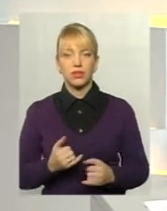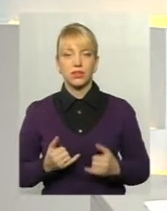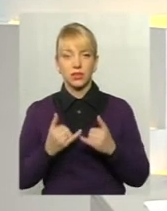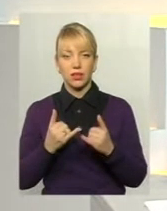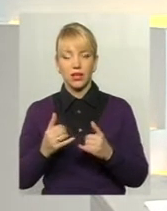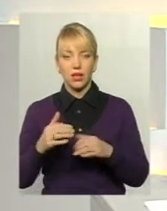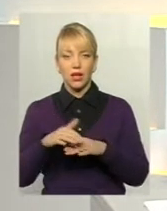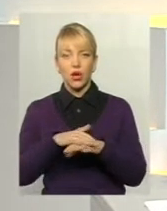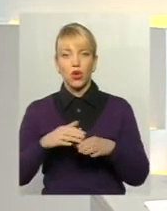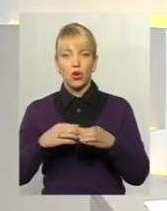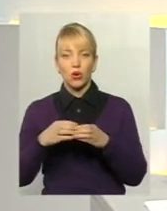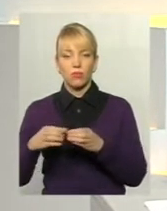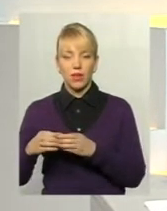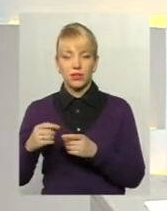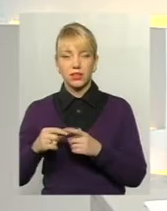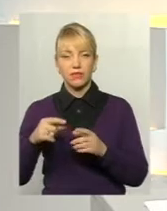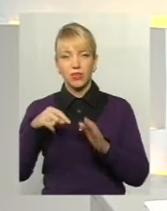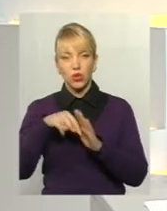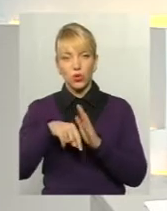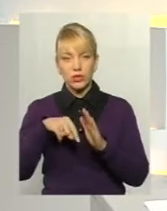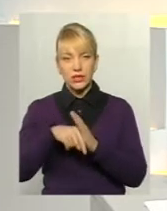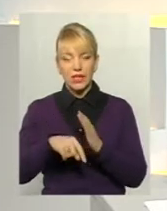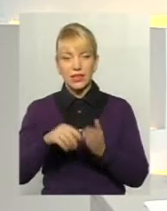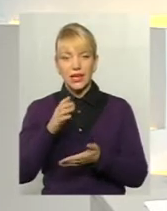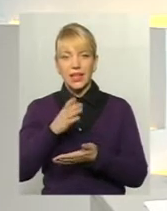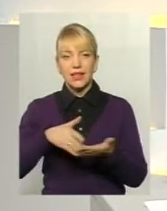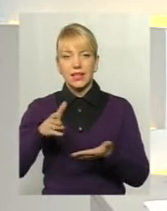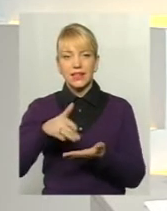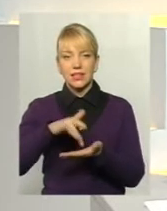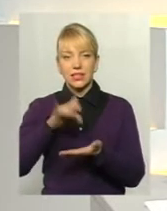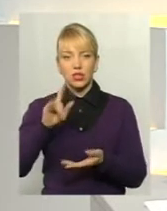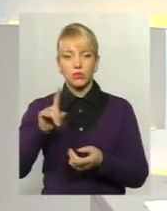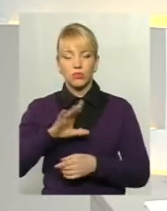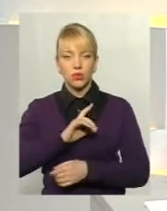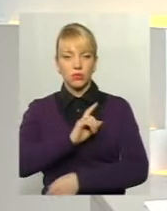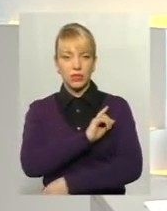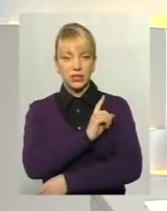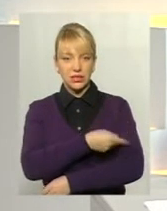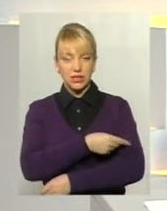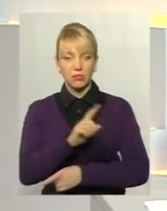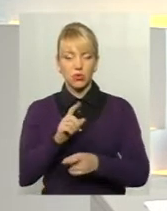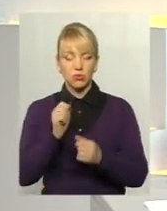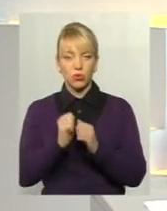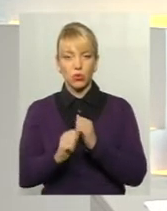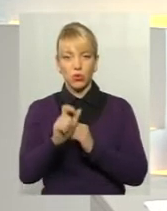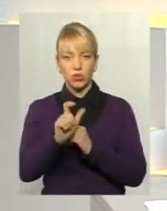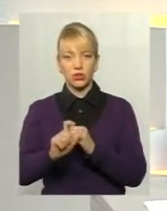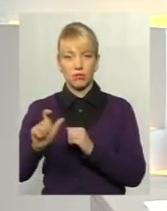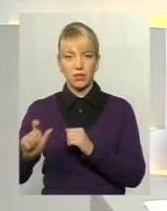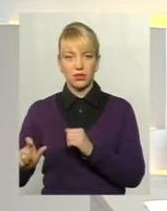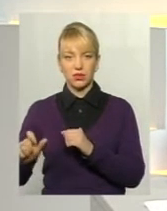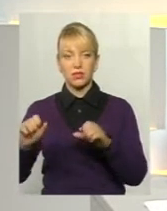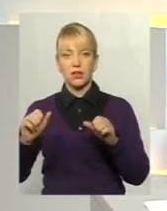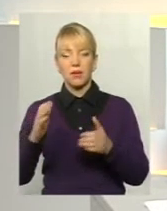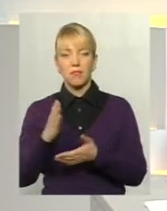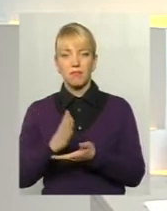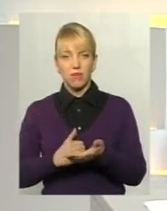в контексті децентралізації були міцними, сильними, щоб кожен її мешканець